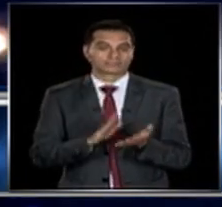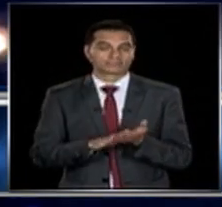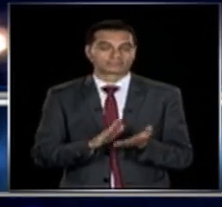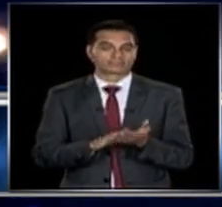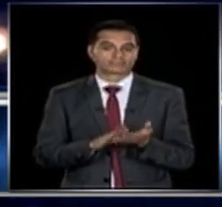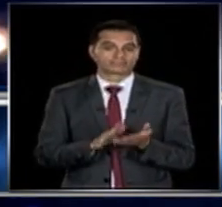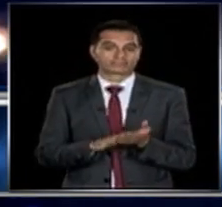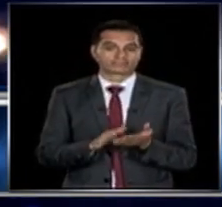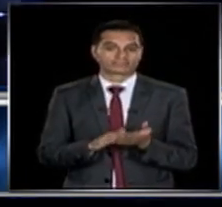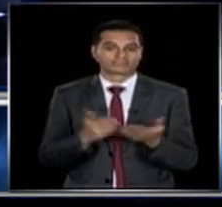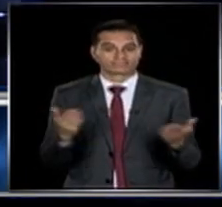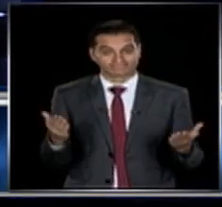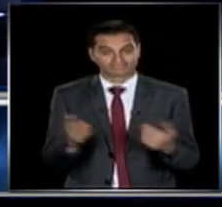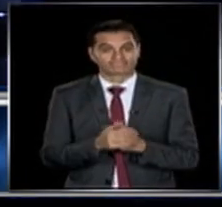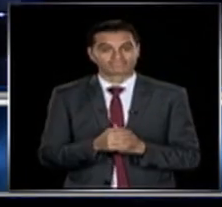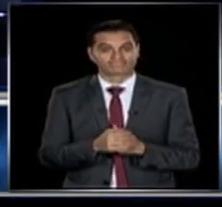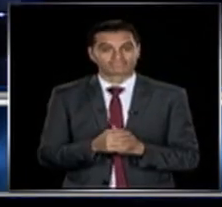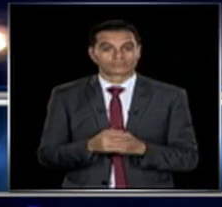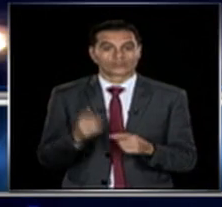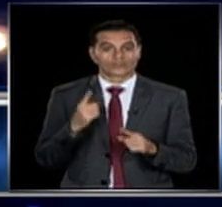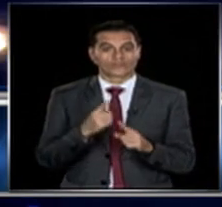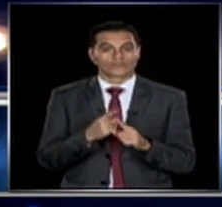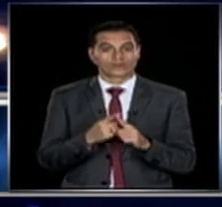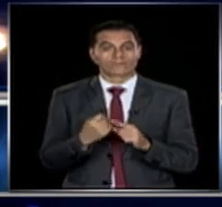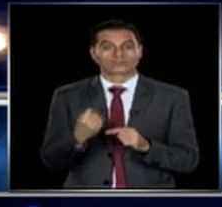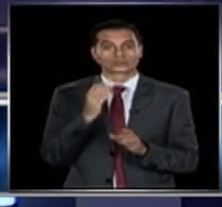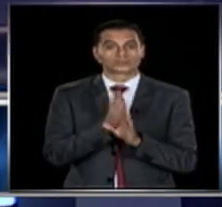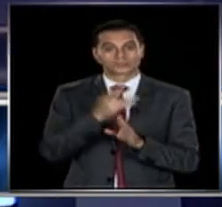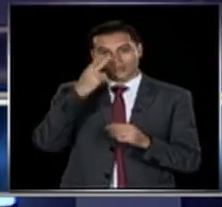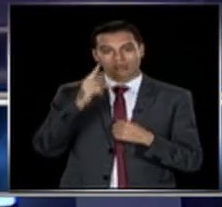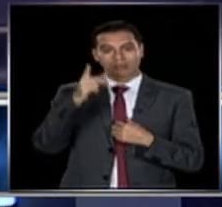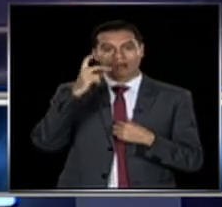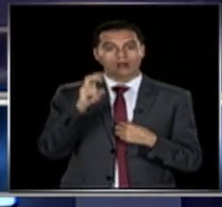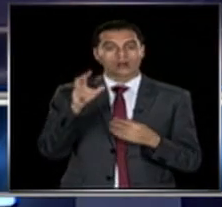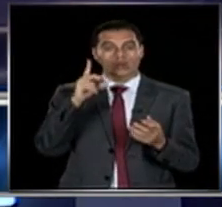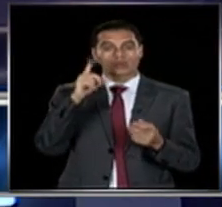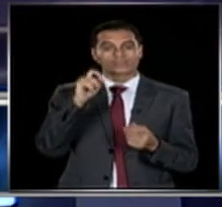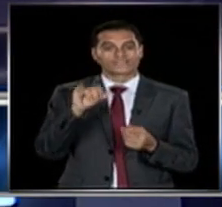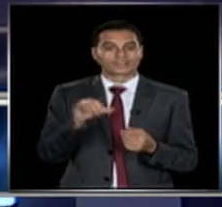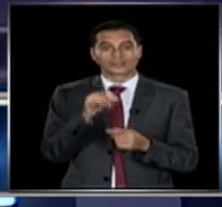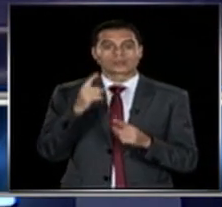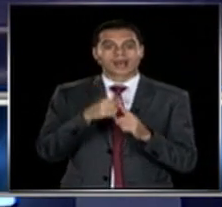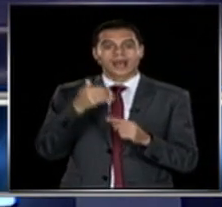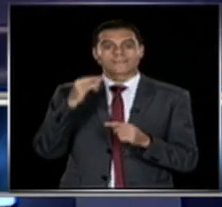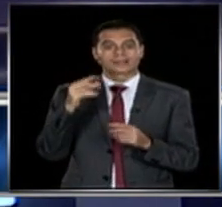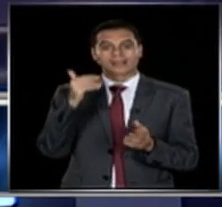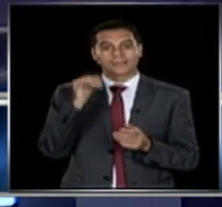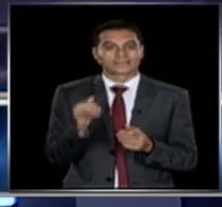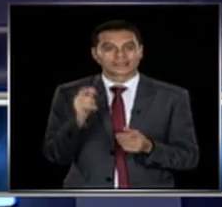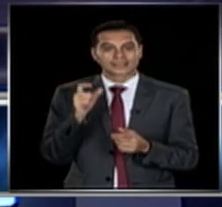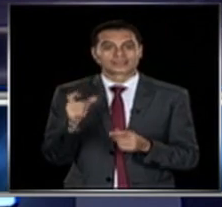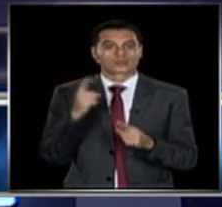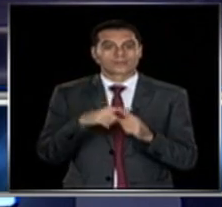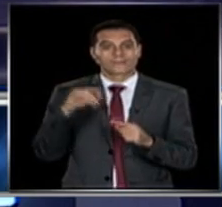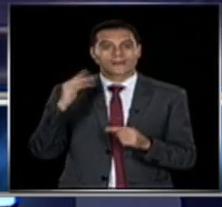حسين المنباوي. المنباوي تأليف عبد الرحيم كمال. طب بطولة مين؟ طارق لطفي ورياض الخولي وأحمد أمين وحفات عبد الوهاب ومحمد